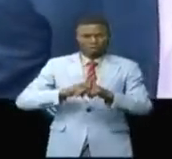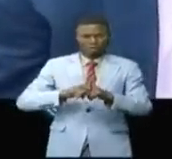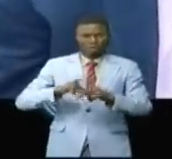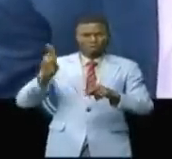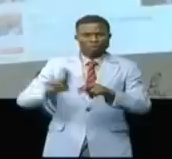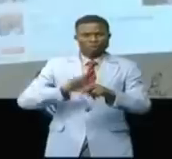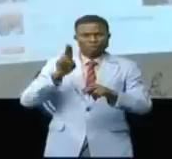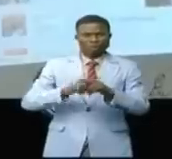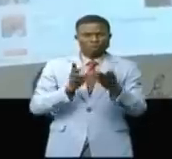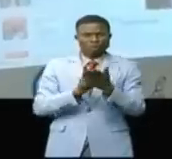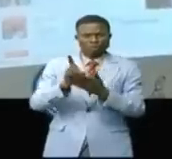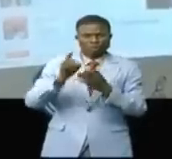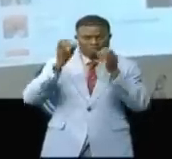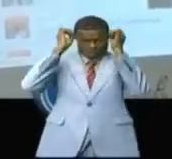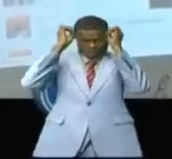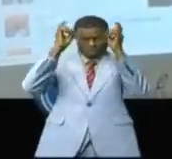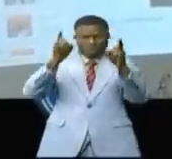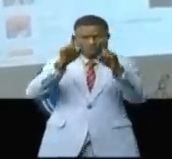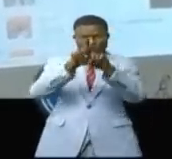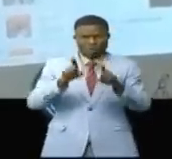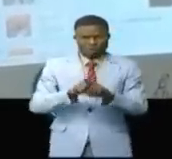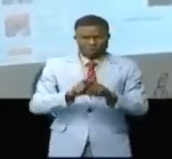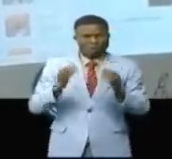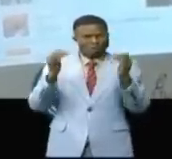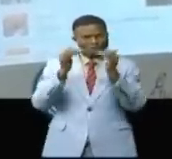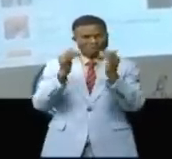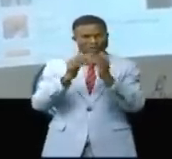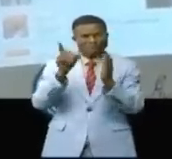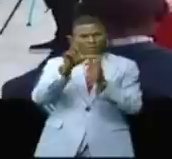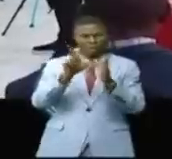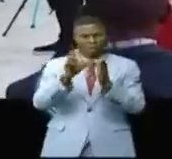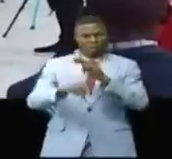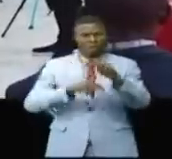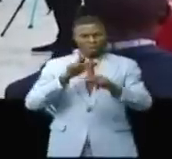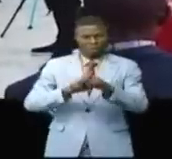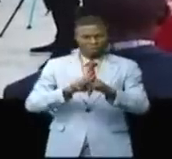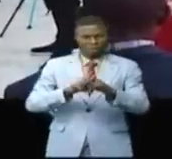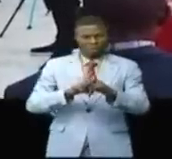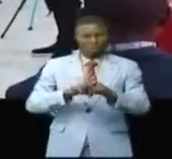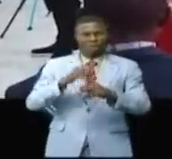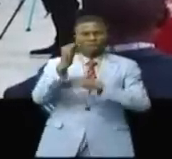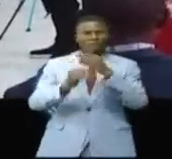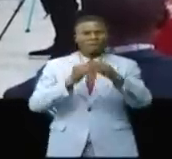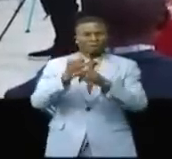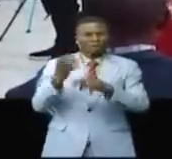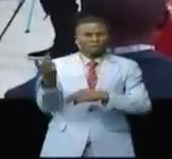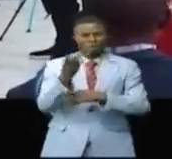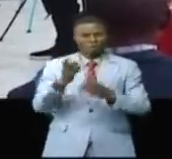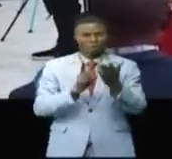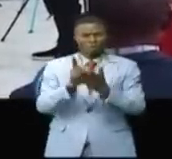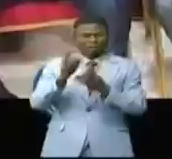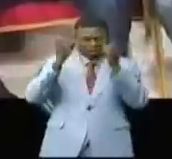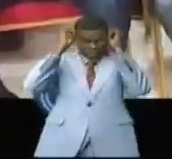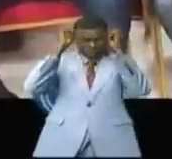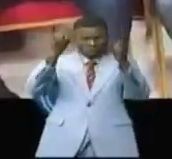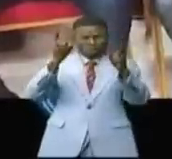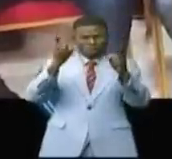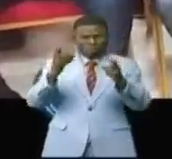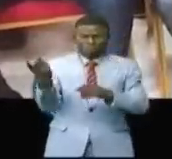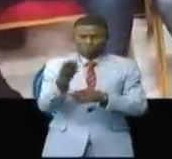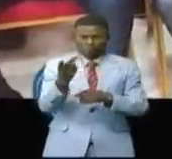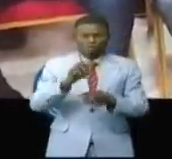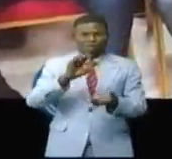oeuvre du droit à l'éducation et à la conformité des lois nationales au cadre international du droit à l'éducation s'est